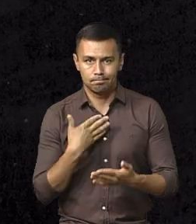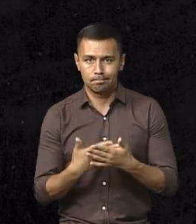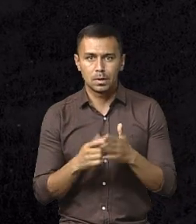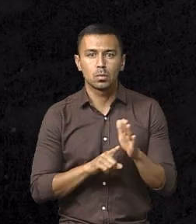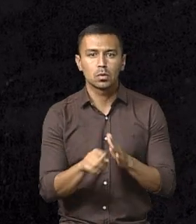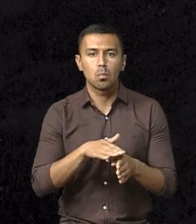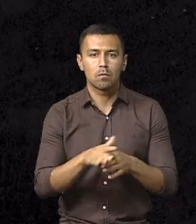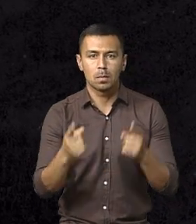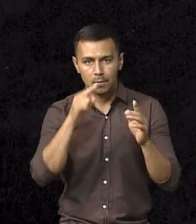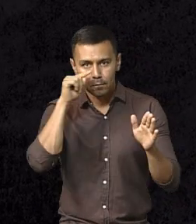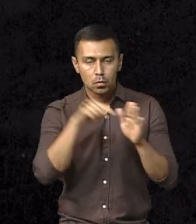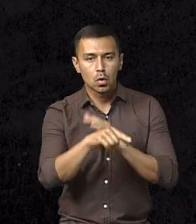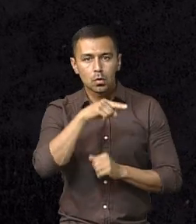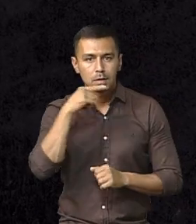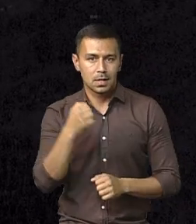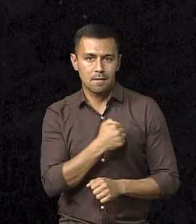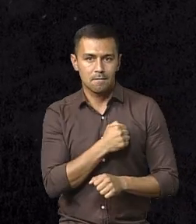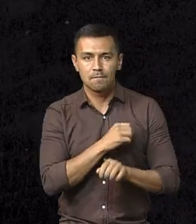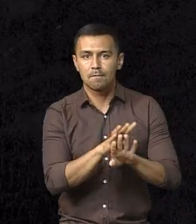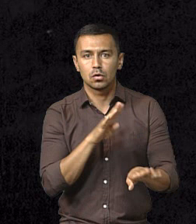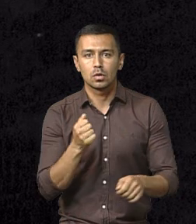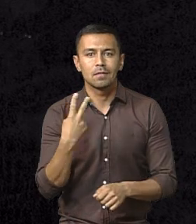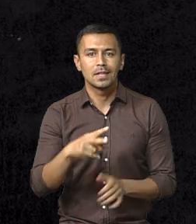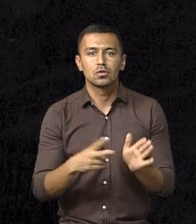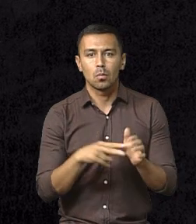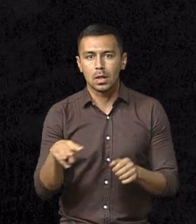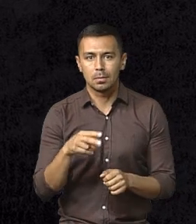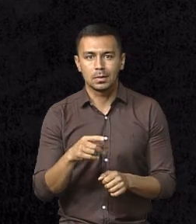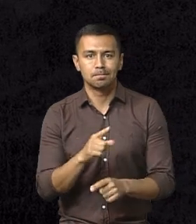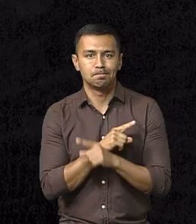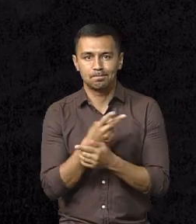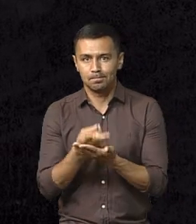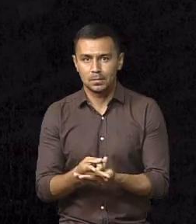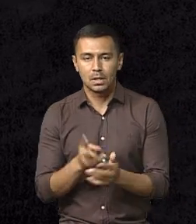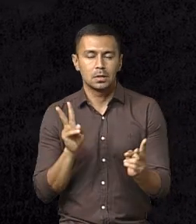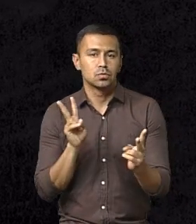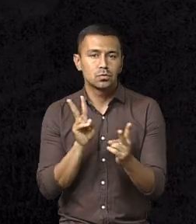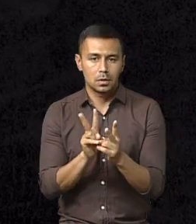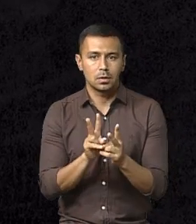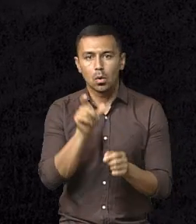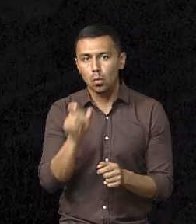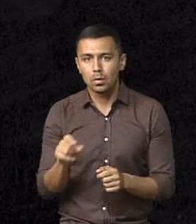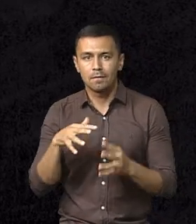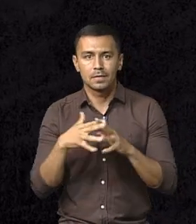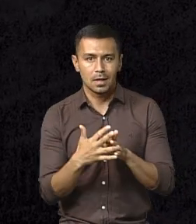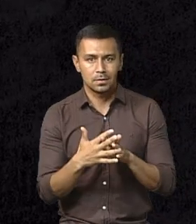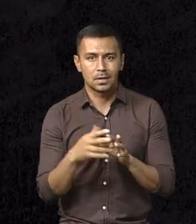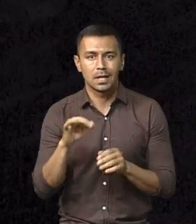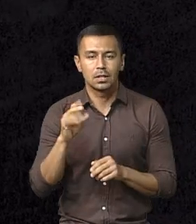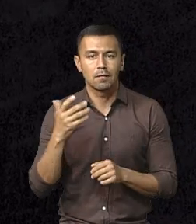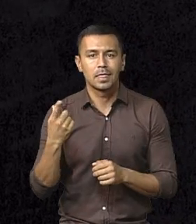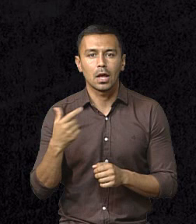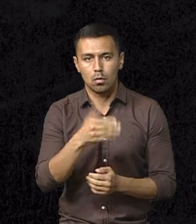початку повномасштабного вторгнення російських військ. Сьогодні, 27 липня, тіло військового зустріли живим коридором у селищі Летичів, де